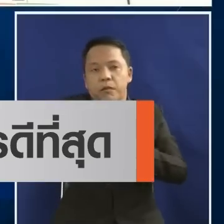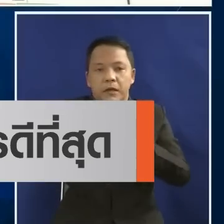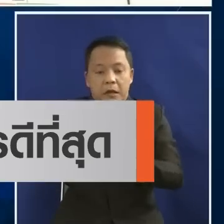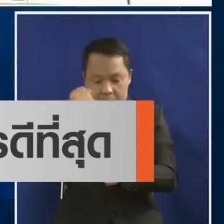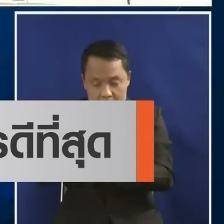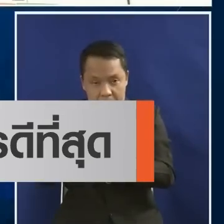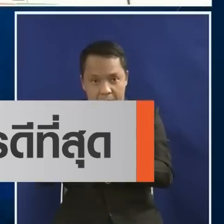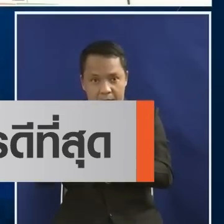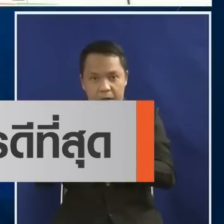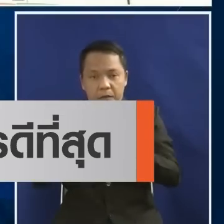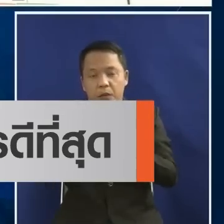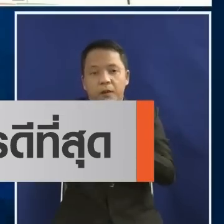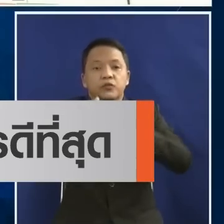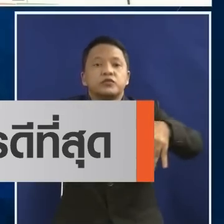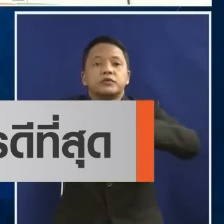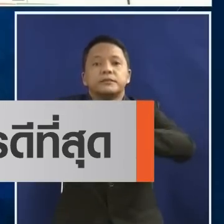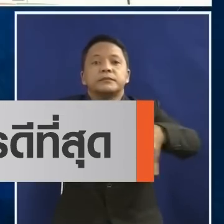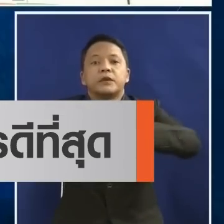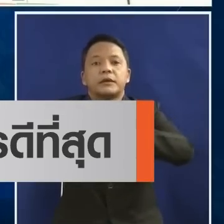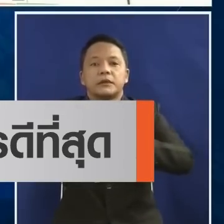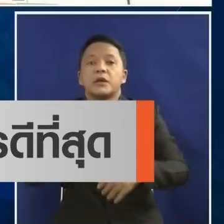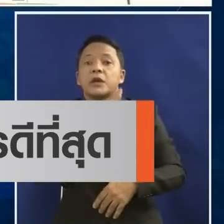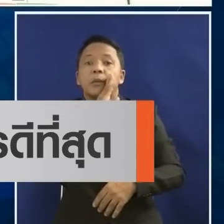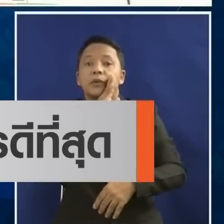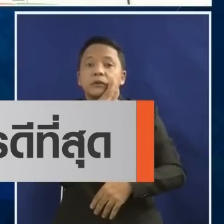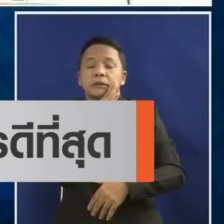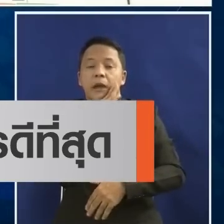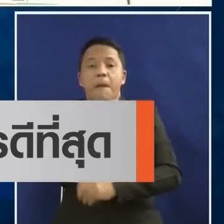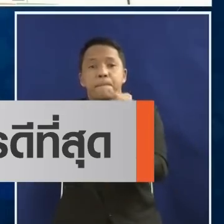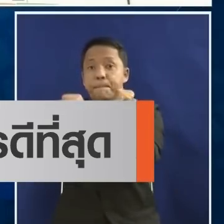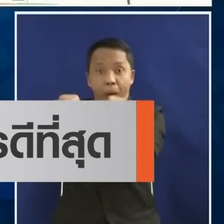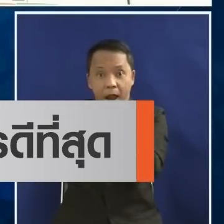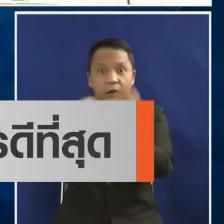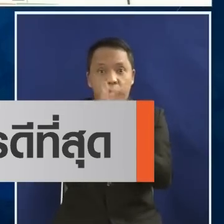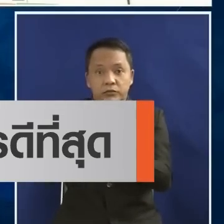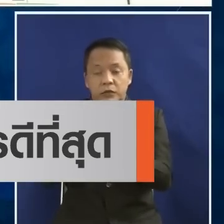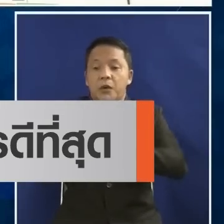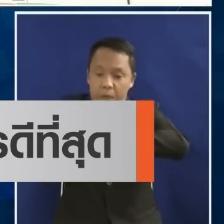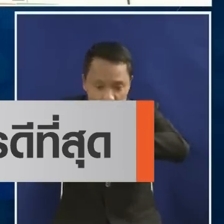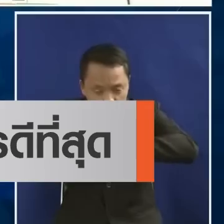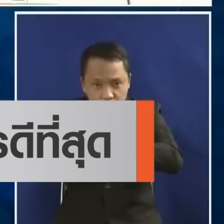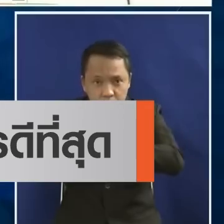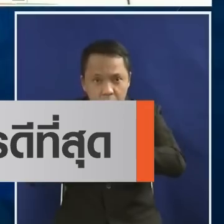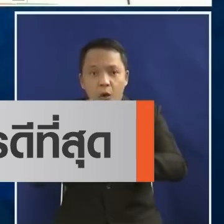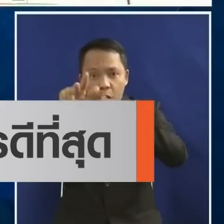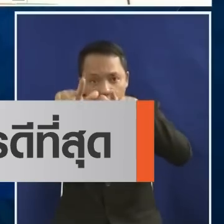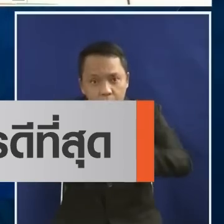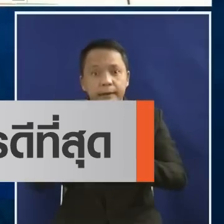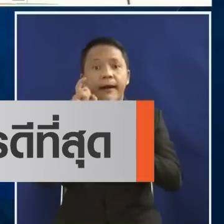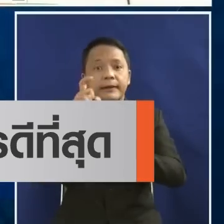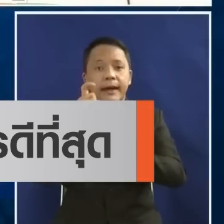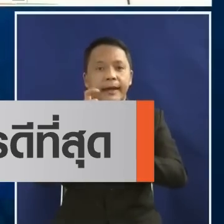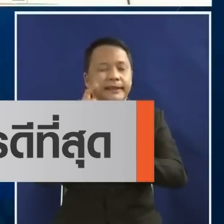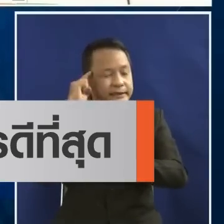จนพบการติดเชื้อภายในครอบครัวมากขึ้นจบสงกรานต์ไปแล้วหากจะกลับมาทำงานหรือกลับบ้านก็ให้เลือกใช้รถยนต์ส่ว